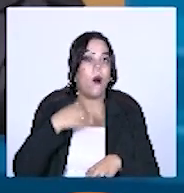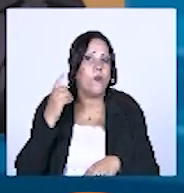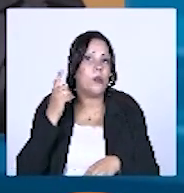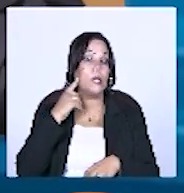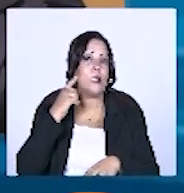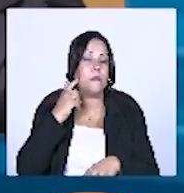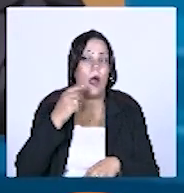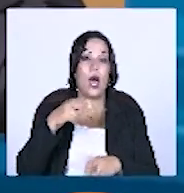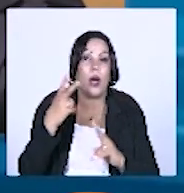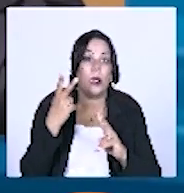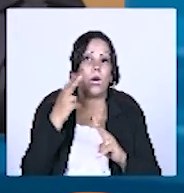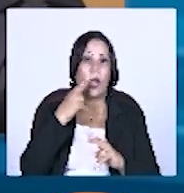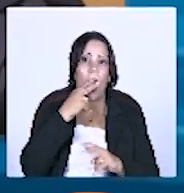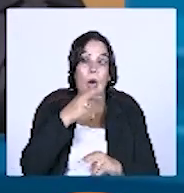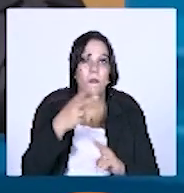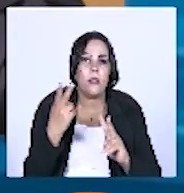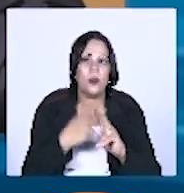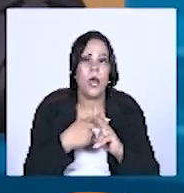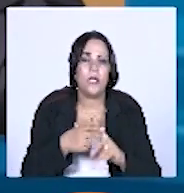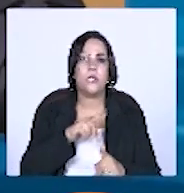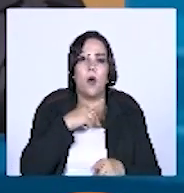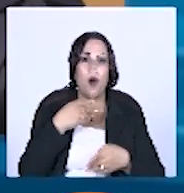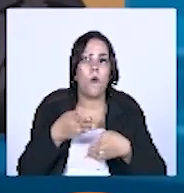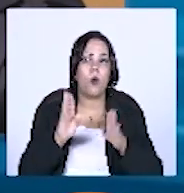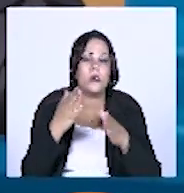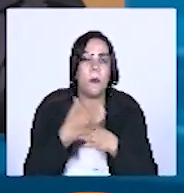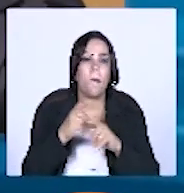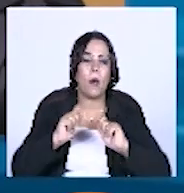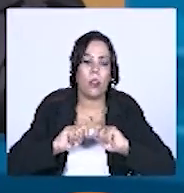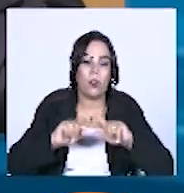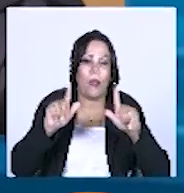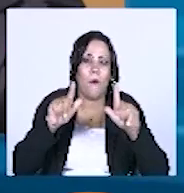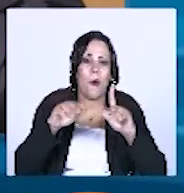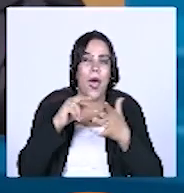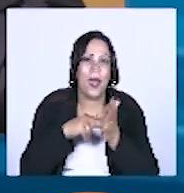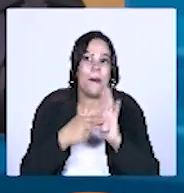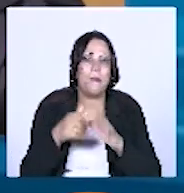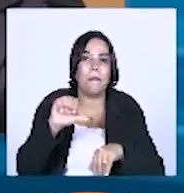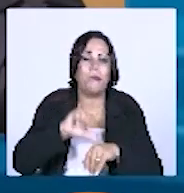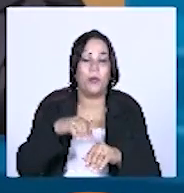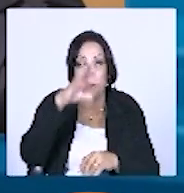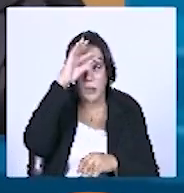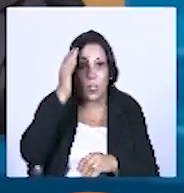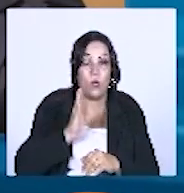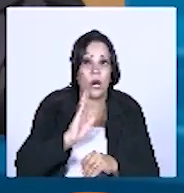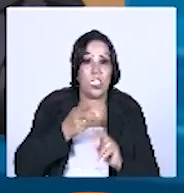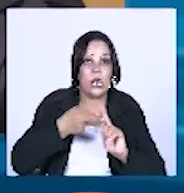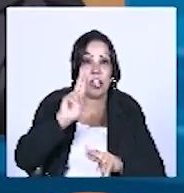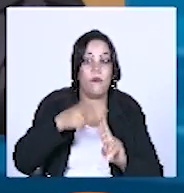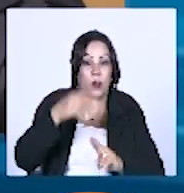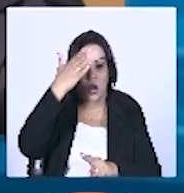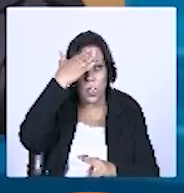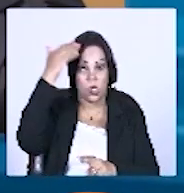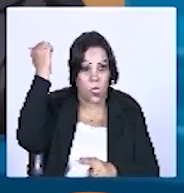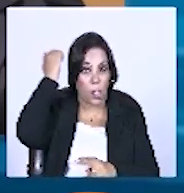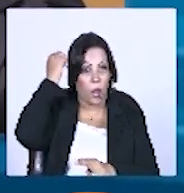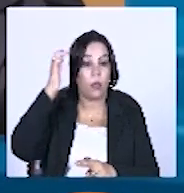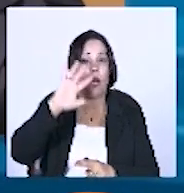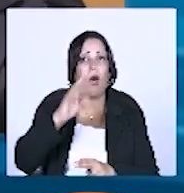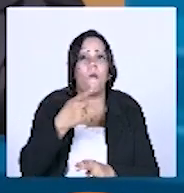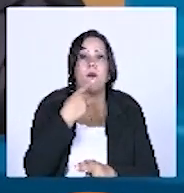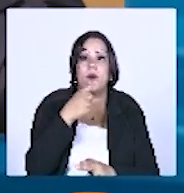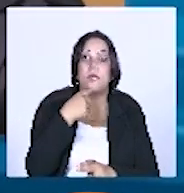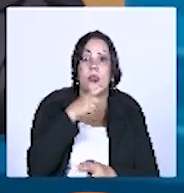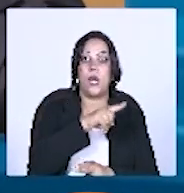اراء متخصصين وده هيتم من خلال التوعيه اللي بتقوم بها مؤسسات المجتمع المدني لو رحنا الصعيد او رحنا وجه بحري بنلاقي